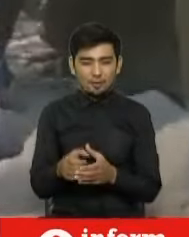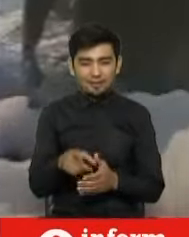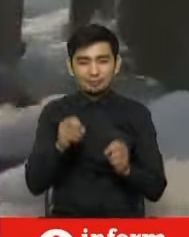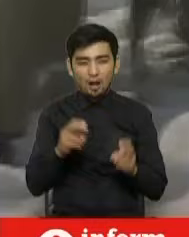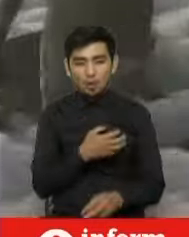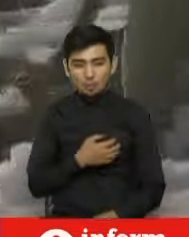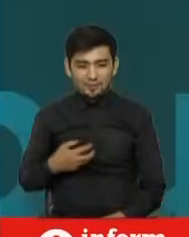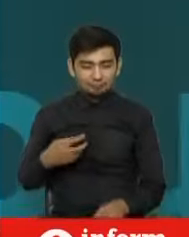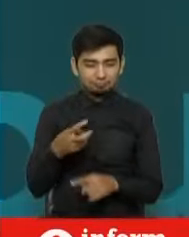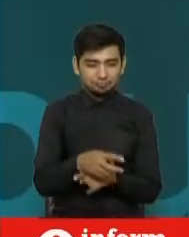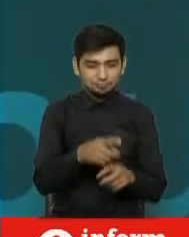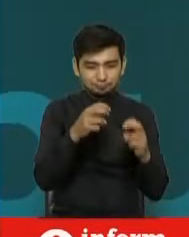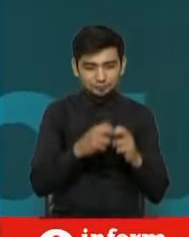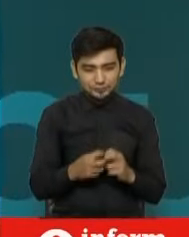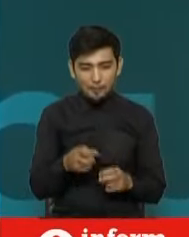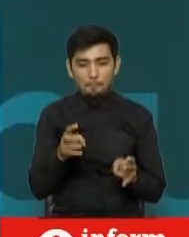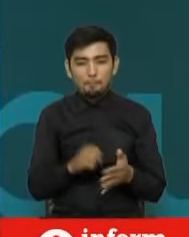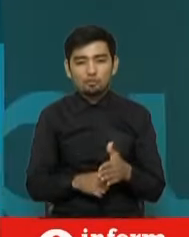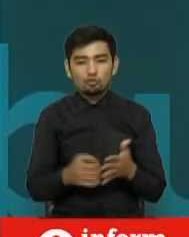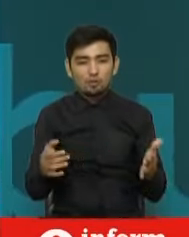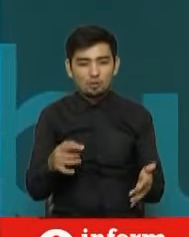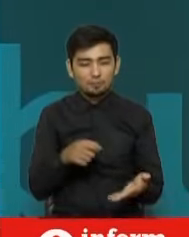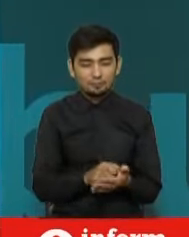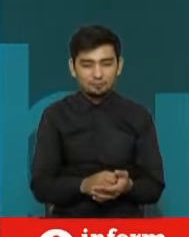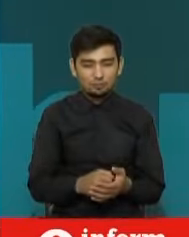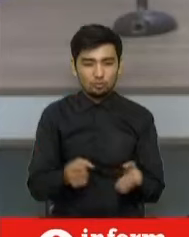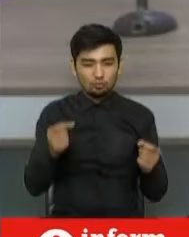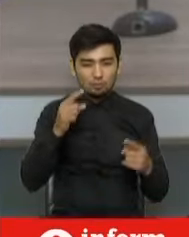комиссия мүшелері апаттың себебін анықтап жатыр.